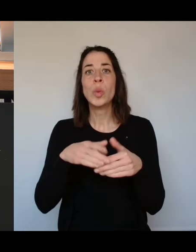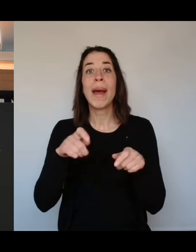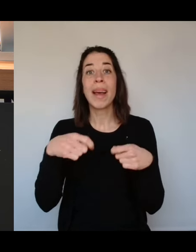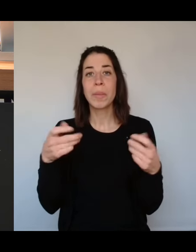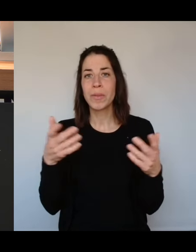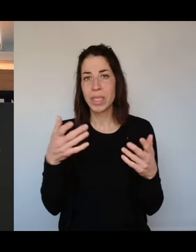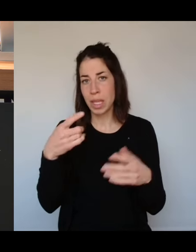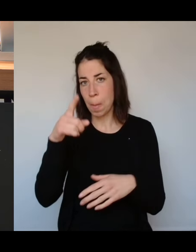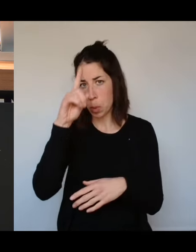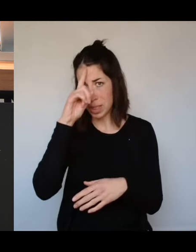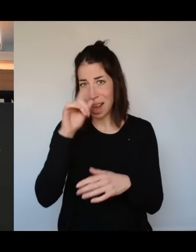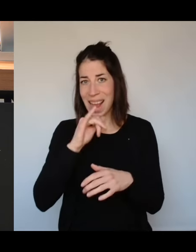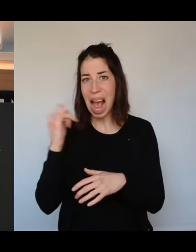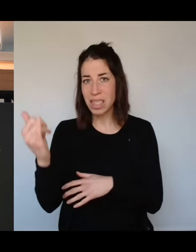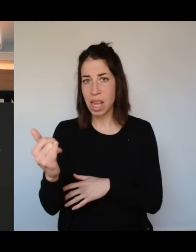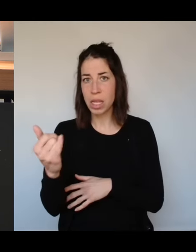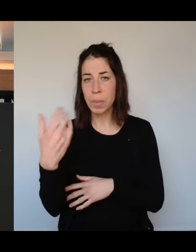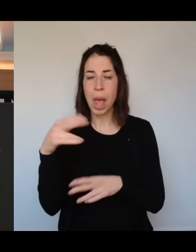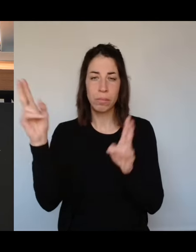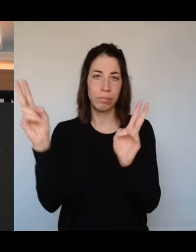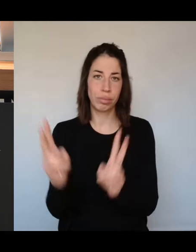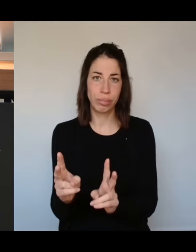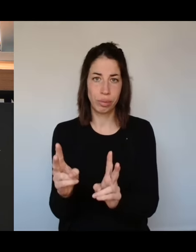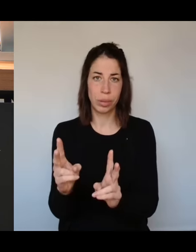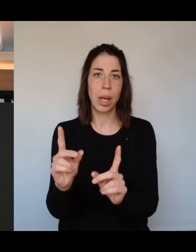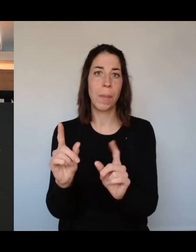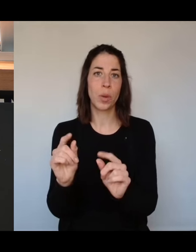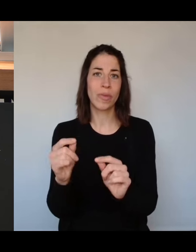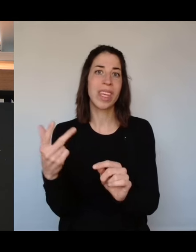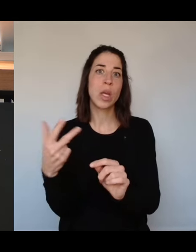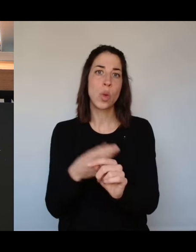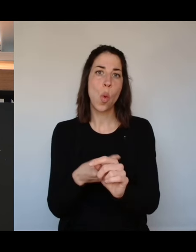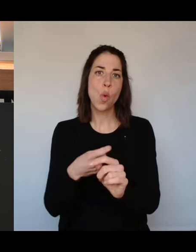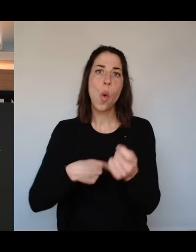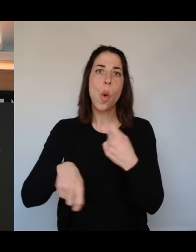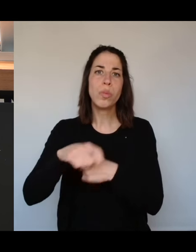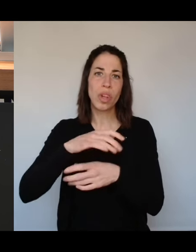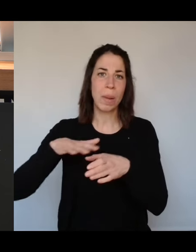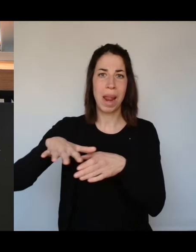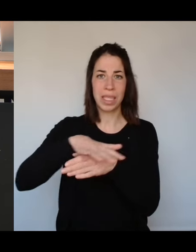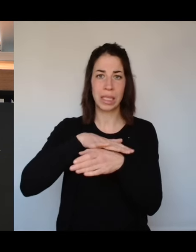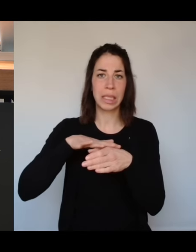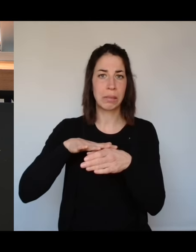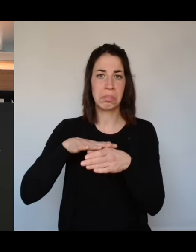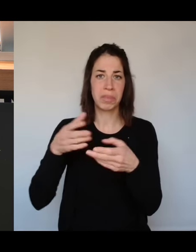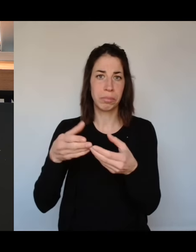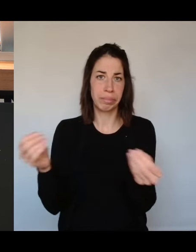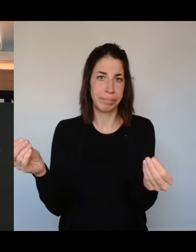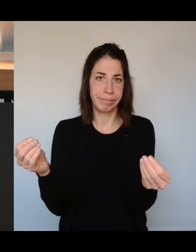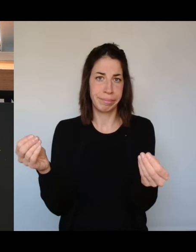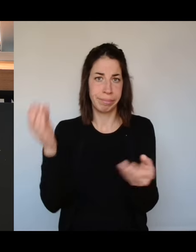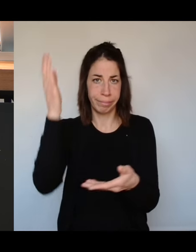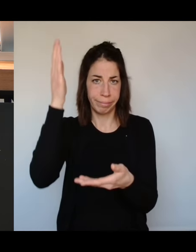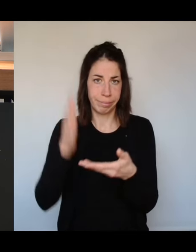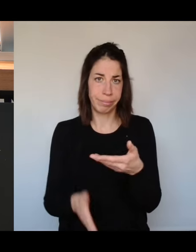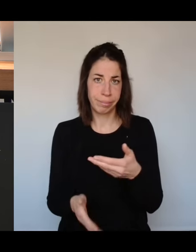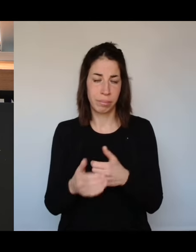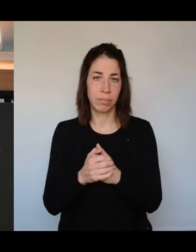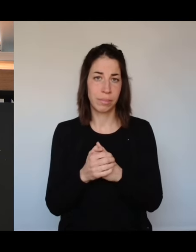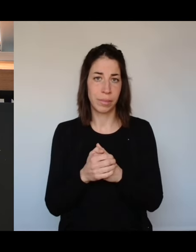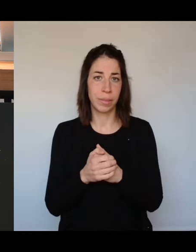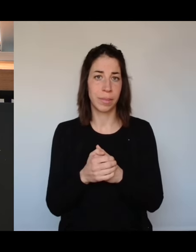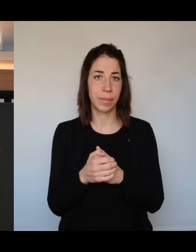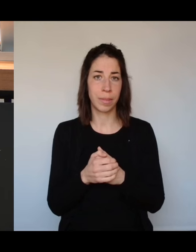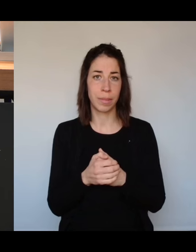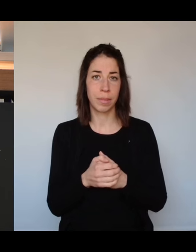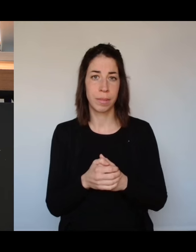als Drogenumschlagplatz nicht zur Verfügung steht. Nicht zuletzt sorgen wir dafür, dass auch die polizeiliche Präventivarbeit